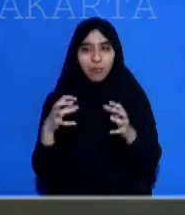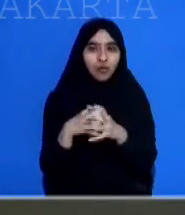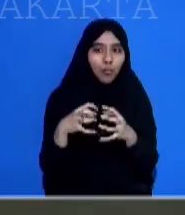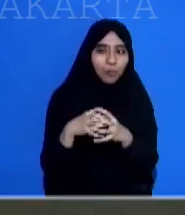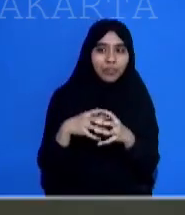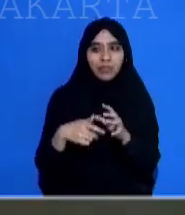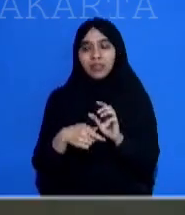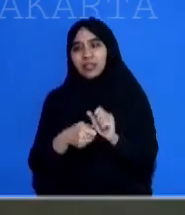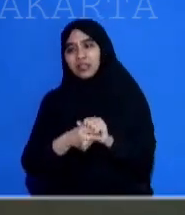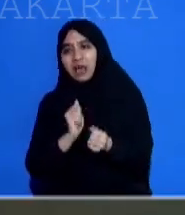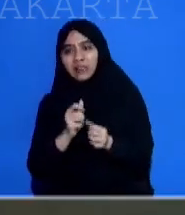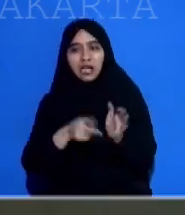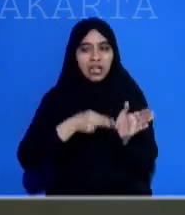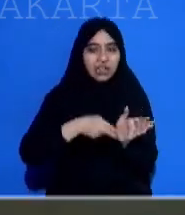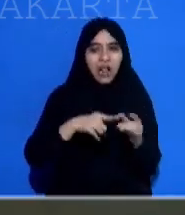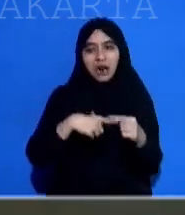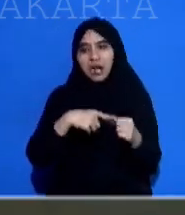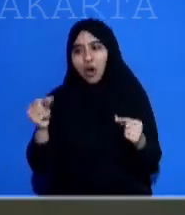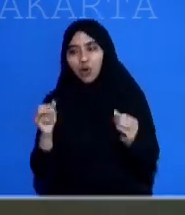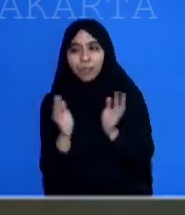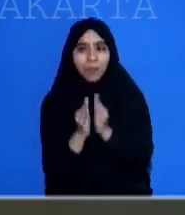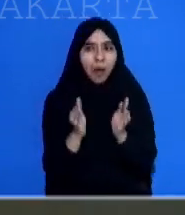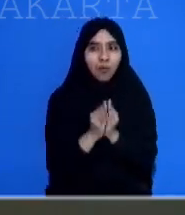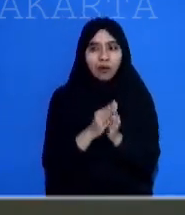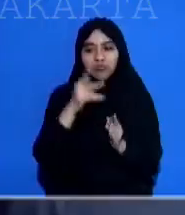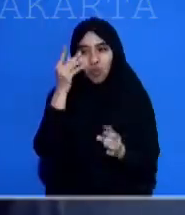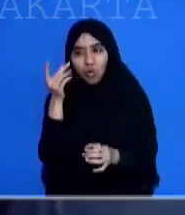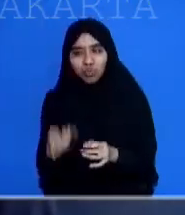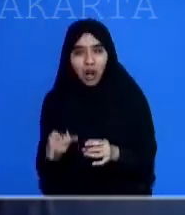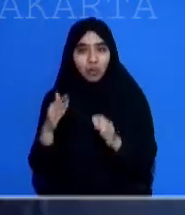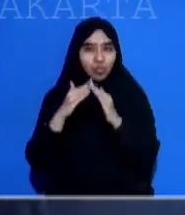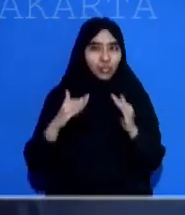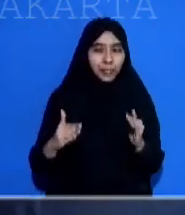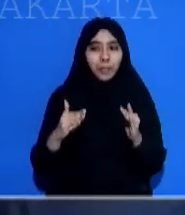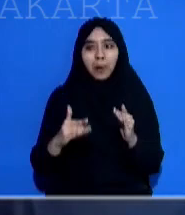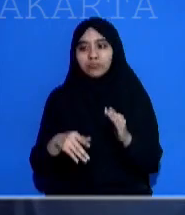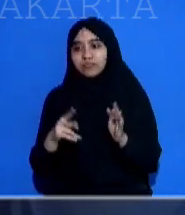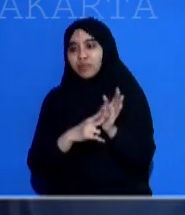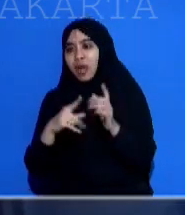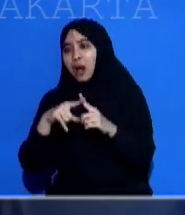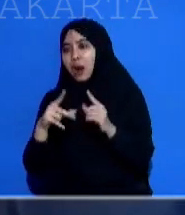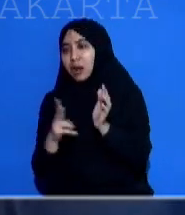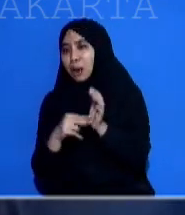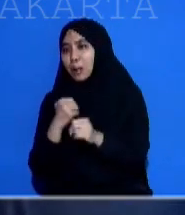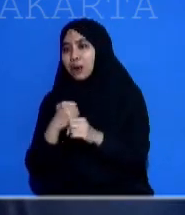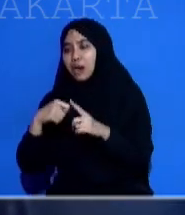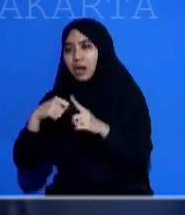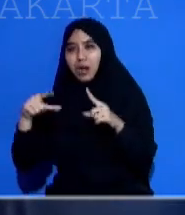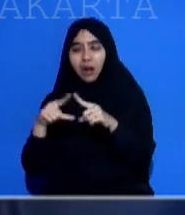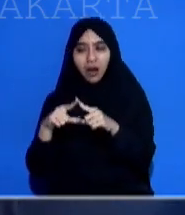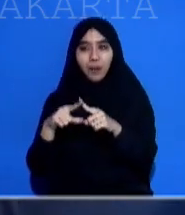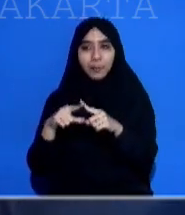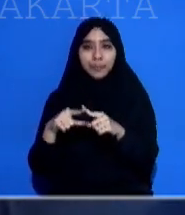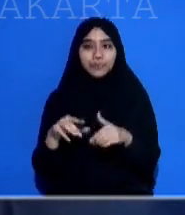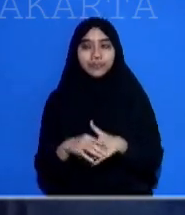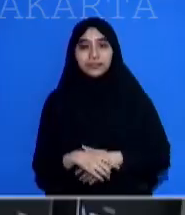api daun bawang kontrak rumah nangka muda bawang putih dan kangkung yang menarik untuk men mencukupi kebutuhan nangka muda